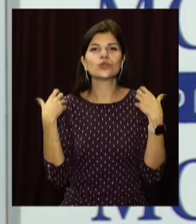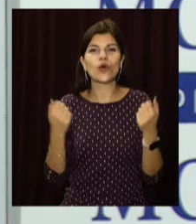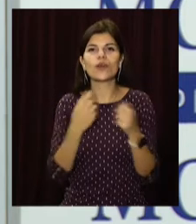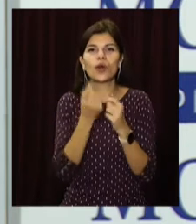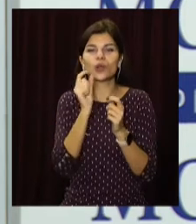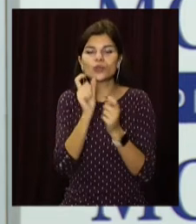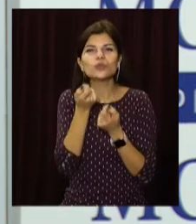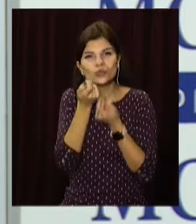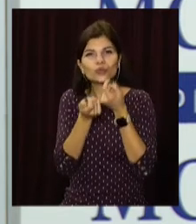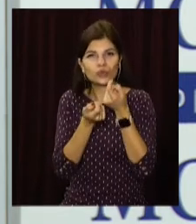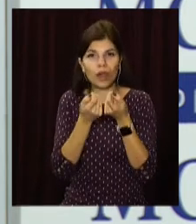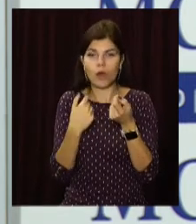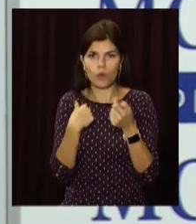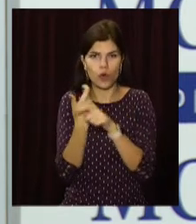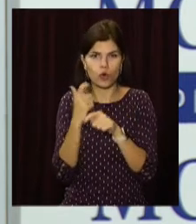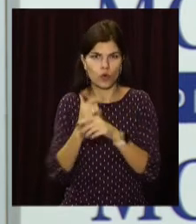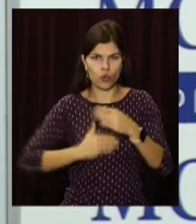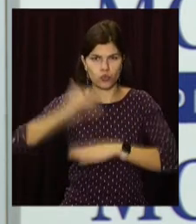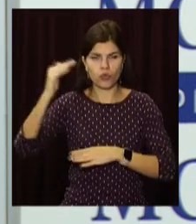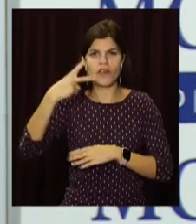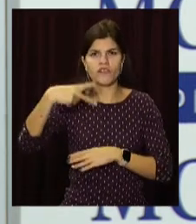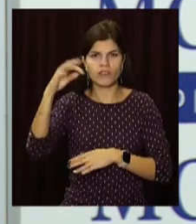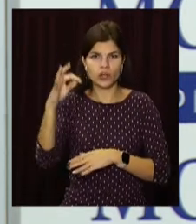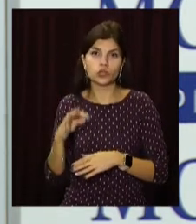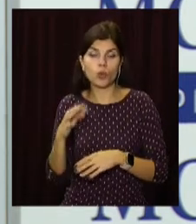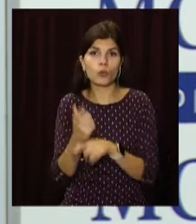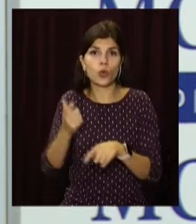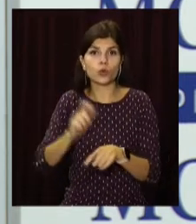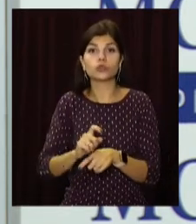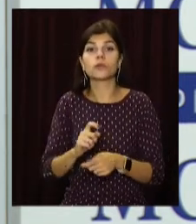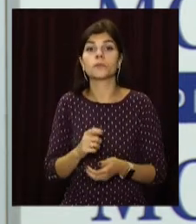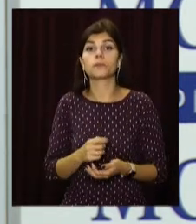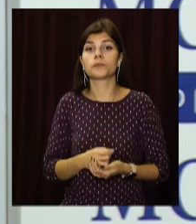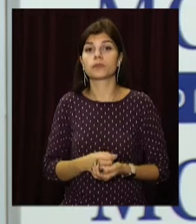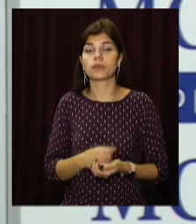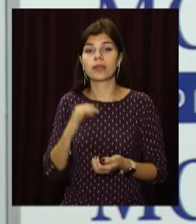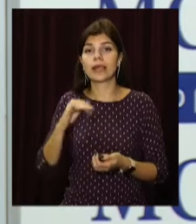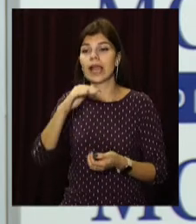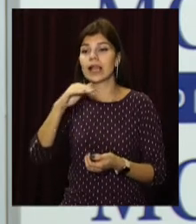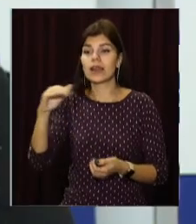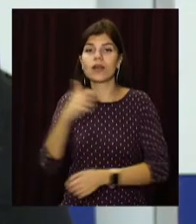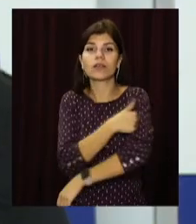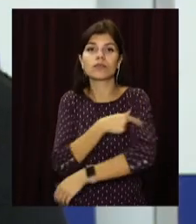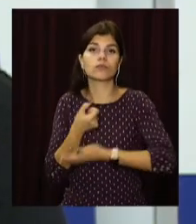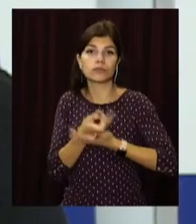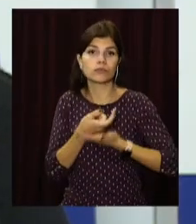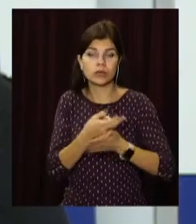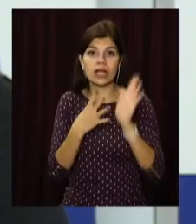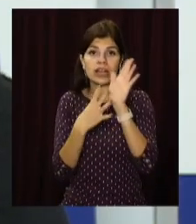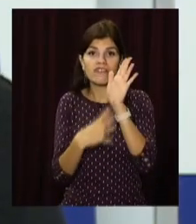У нас вони перевищують 20%. І рівень якби госпіталізації